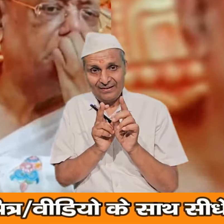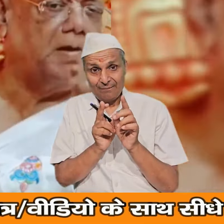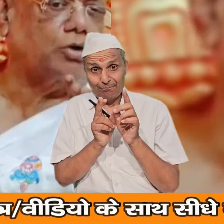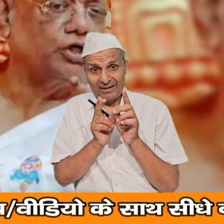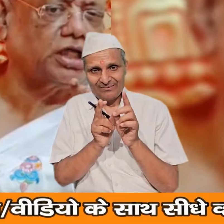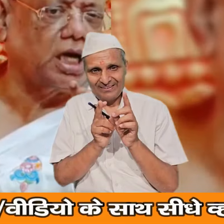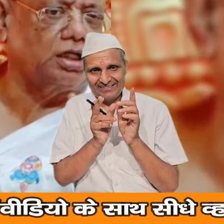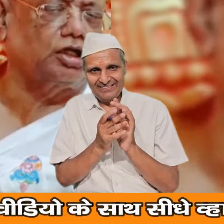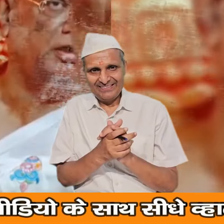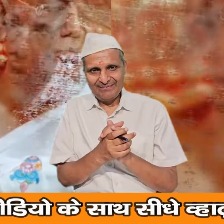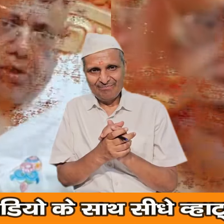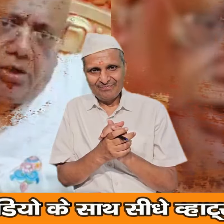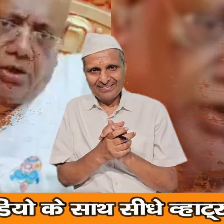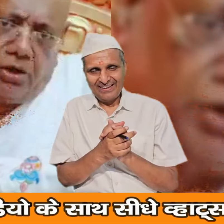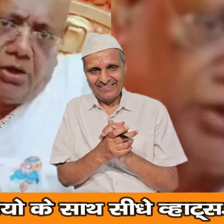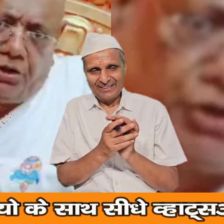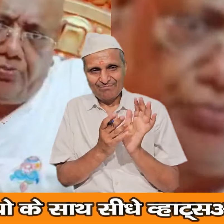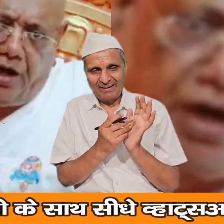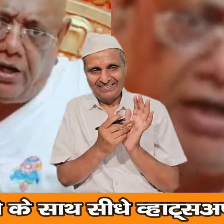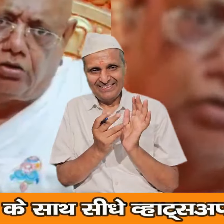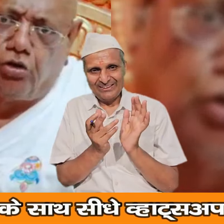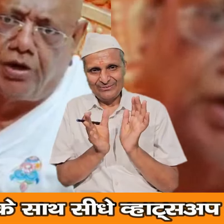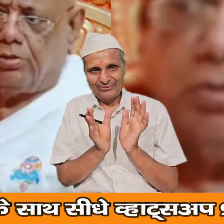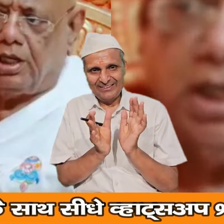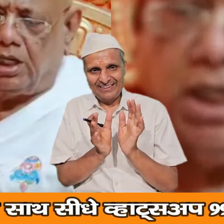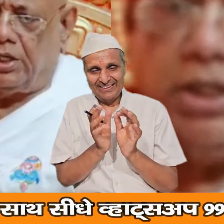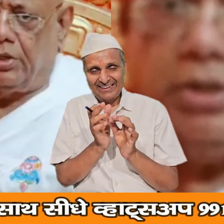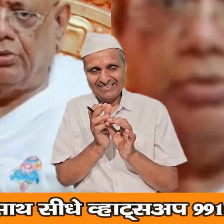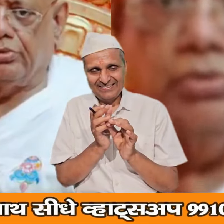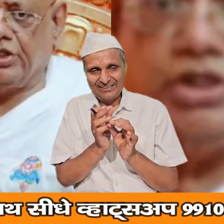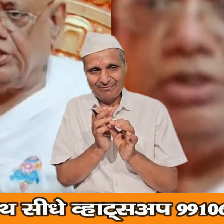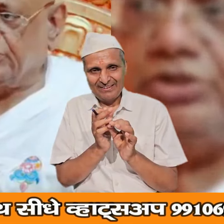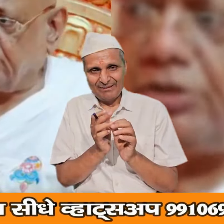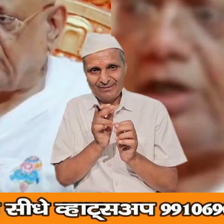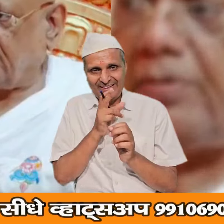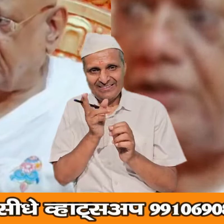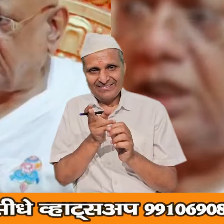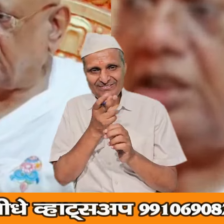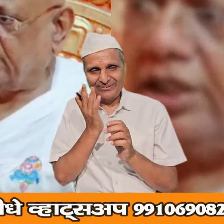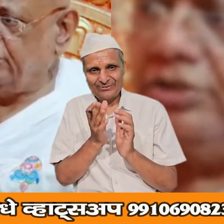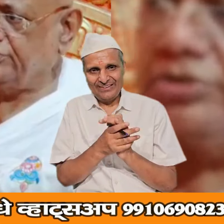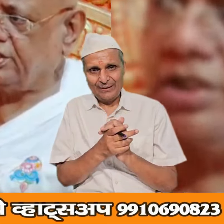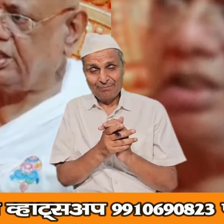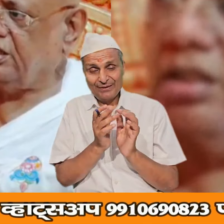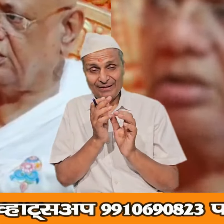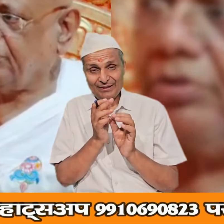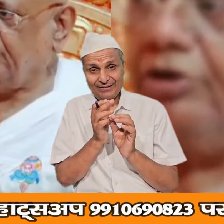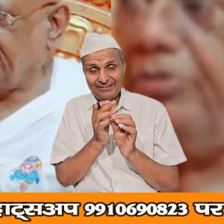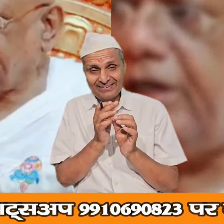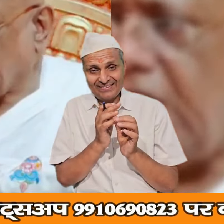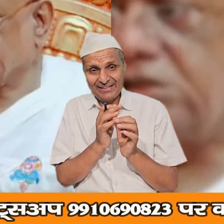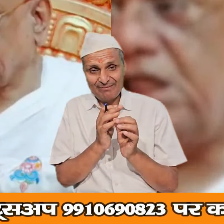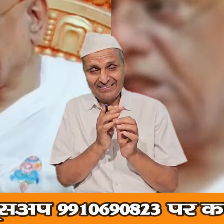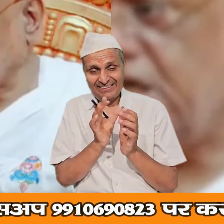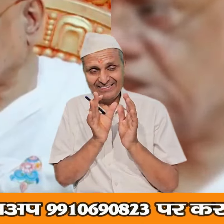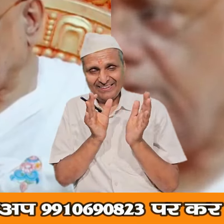नहीं 52 थी आज ना पांच है ना दो होती है आज गजब की बड़ी बड़ी जीरो होती है अरे